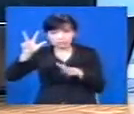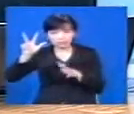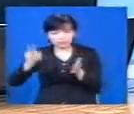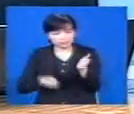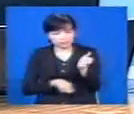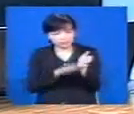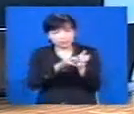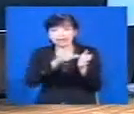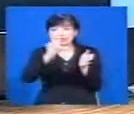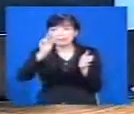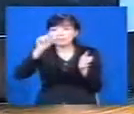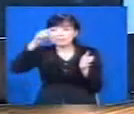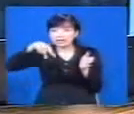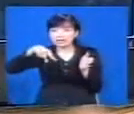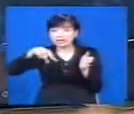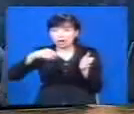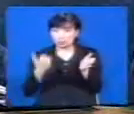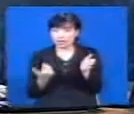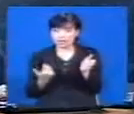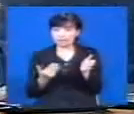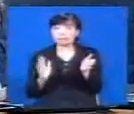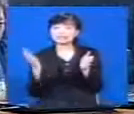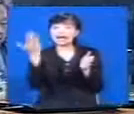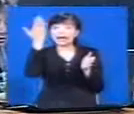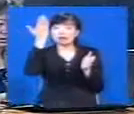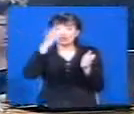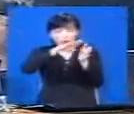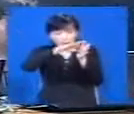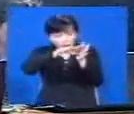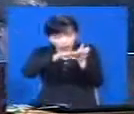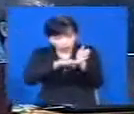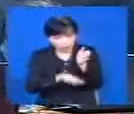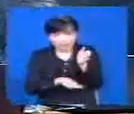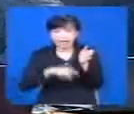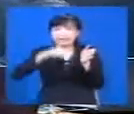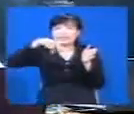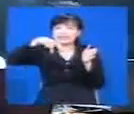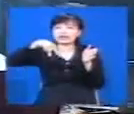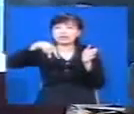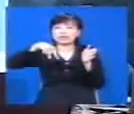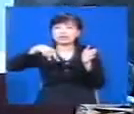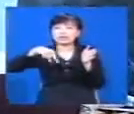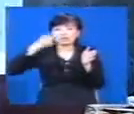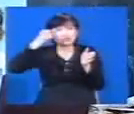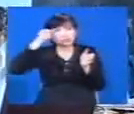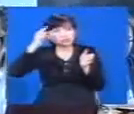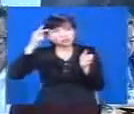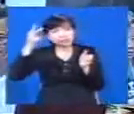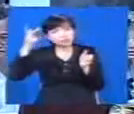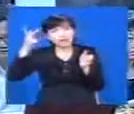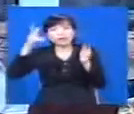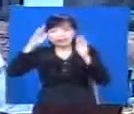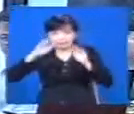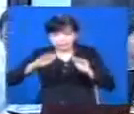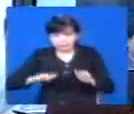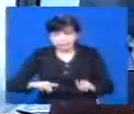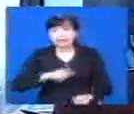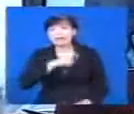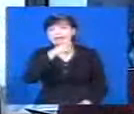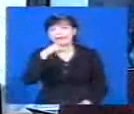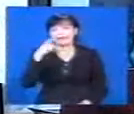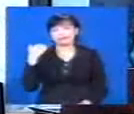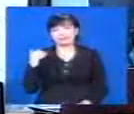มื่อเช้านี้เหลือ10เซนเท่านั้นเองและคาดว่าไม่เกิน2วันก็จะแห้งสนิทแต่ว่าต้องลดทั้งพื้นที่นะครับไม่ใช่เฉพาะนิคมอย่างเดียวชุมชนที่อยู่ด้